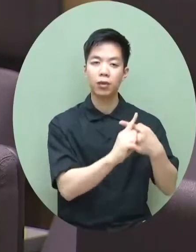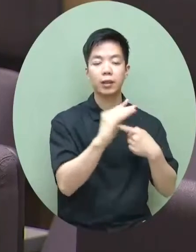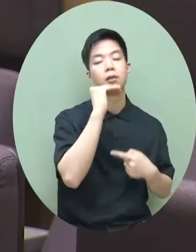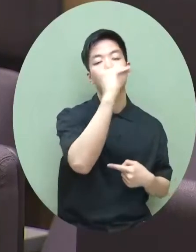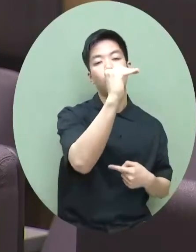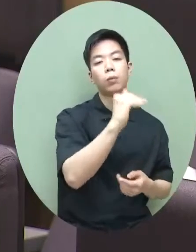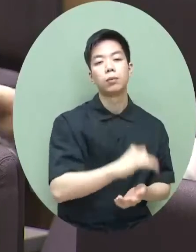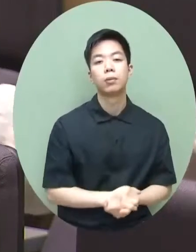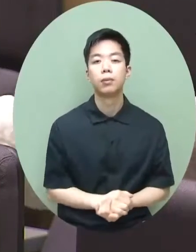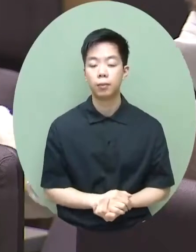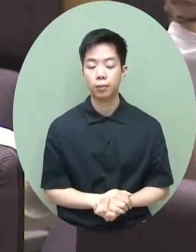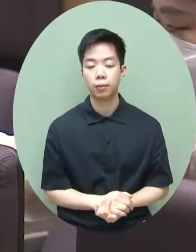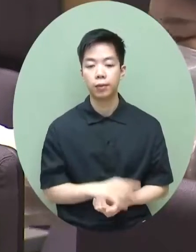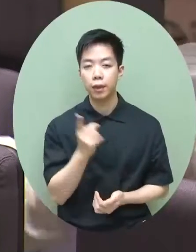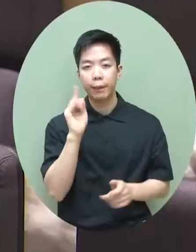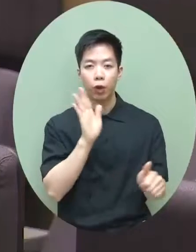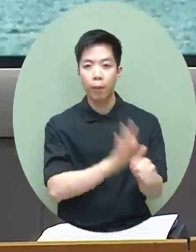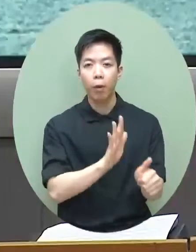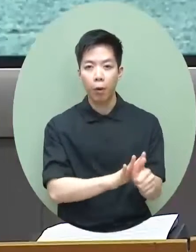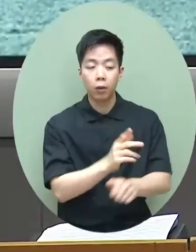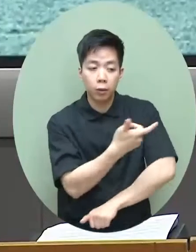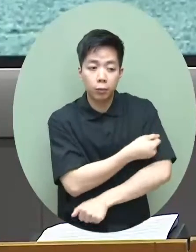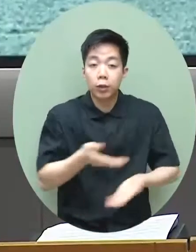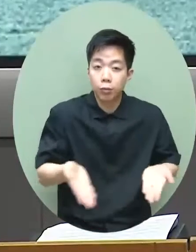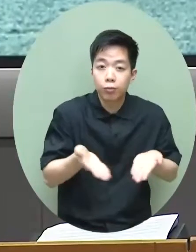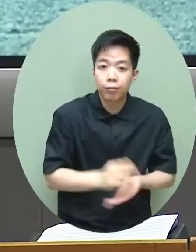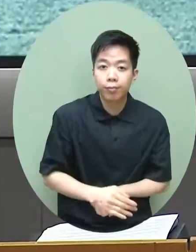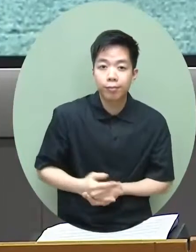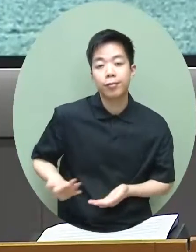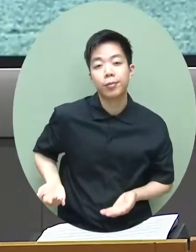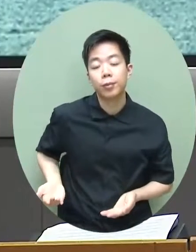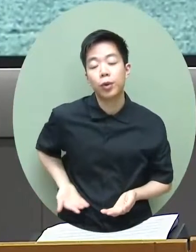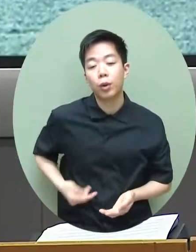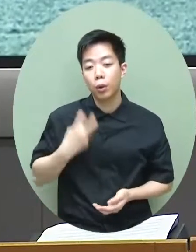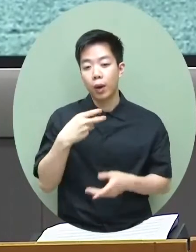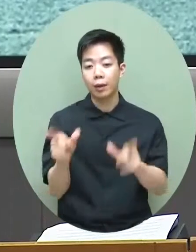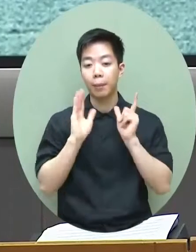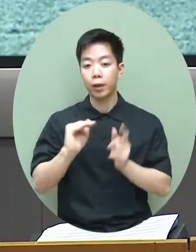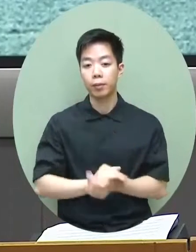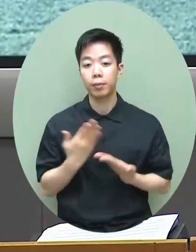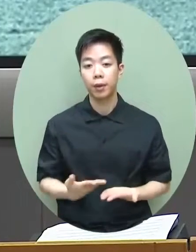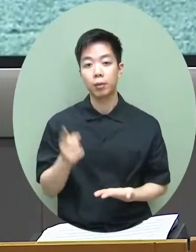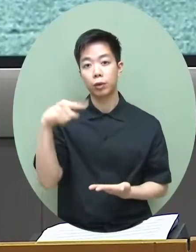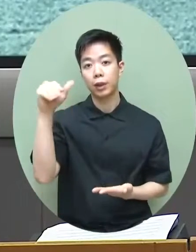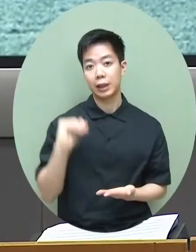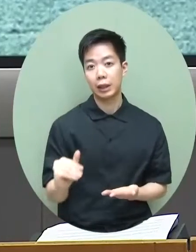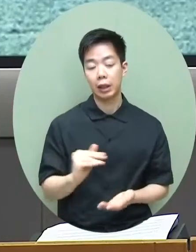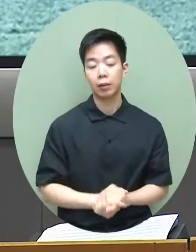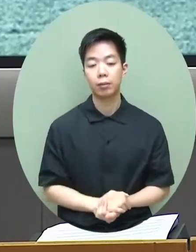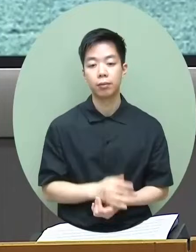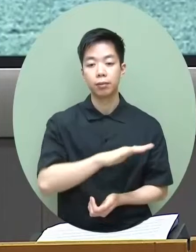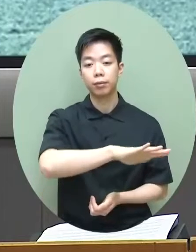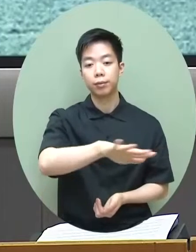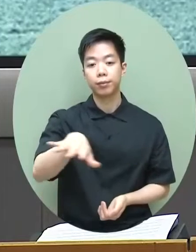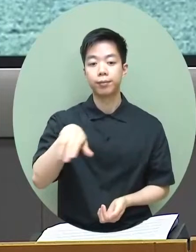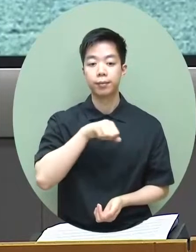of not enough vaccination rate among children? 位数。 At the moment, we have a 3-digit figure of confirmed